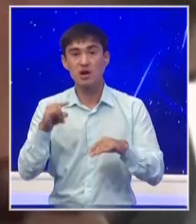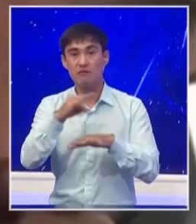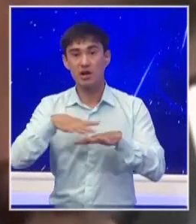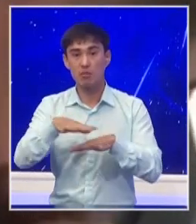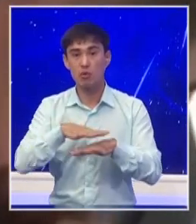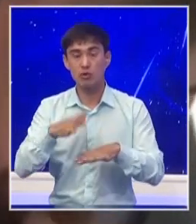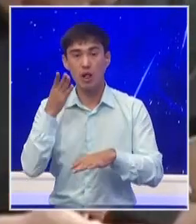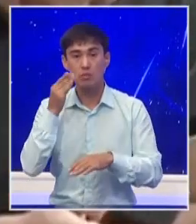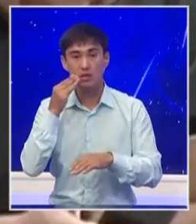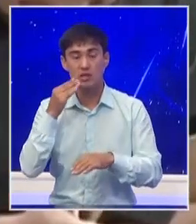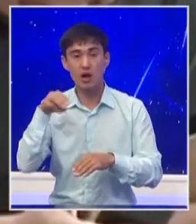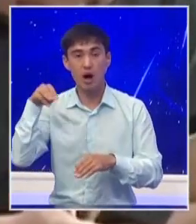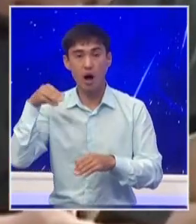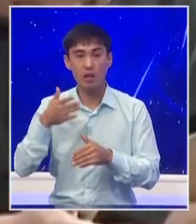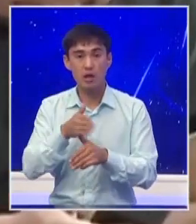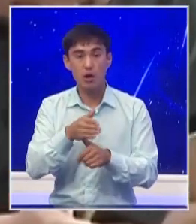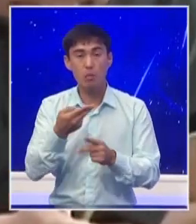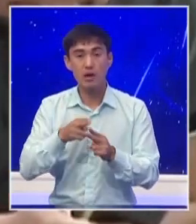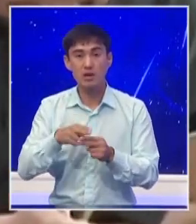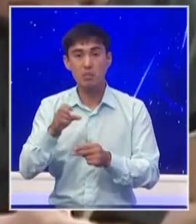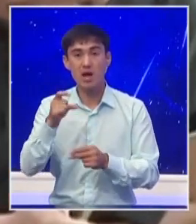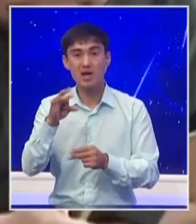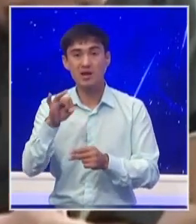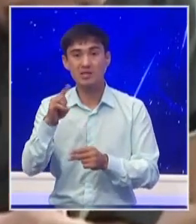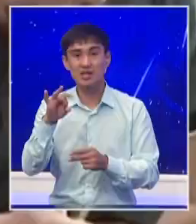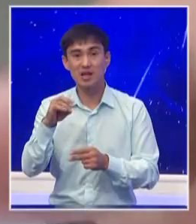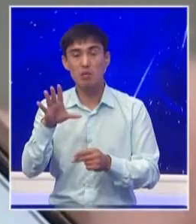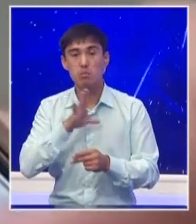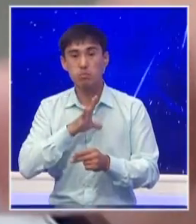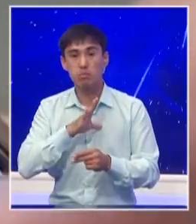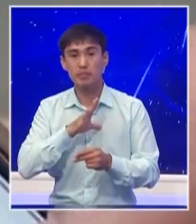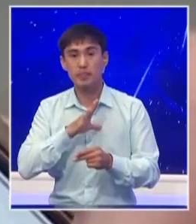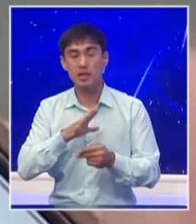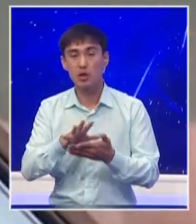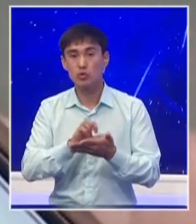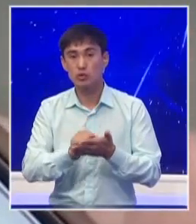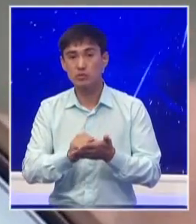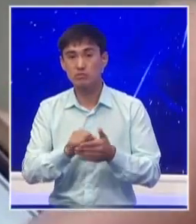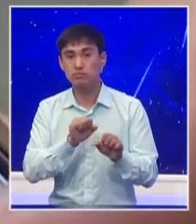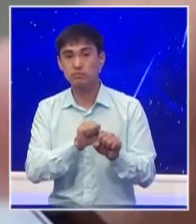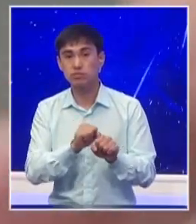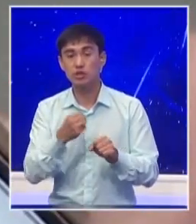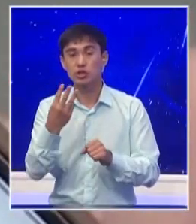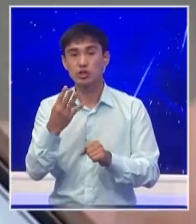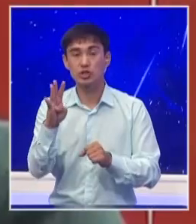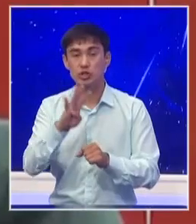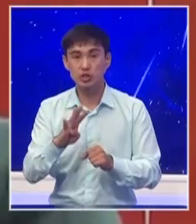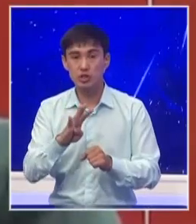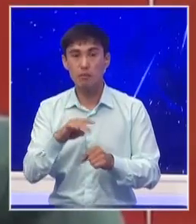аэропортах Алматы и Атырау. По данным Air Астаны, сбой произошел в 4 часа. Из-за этого регистрацию